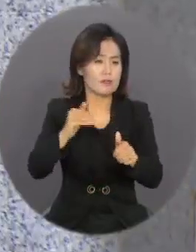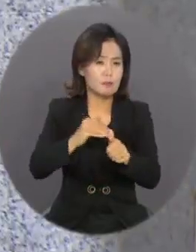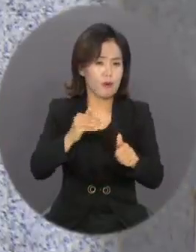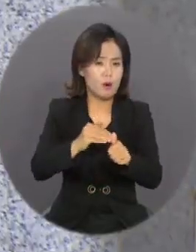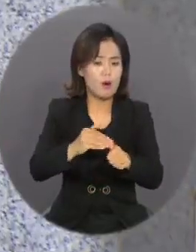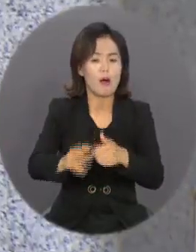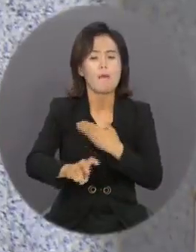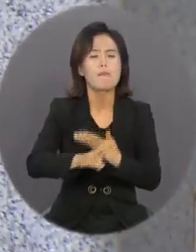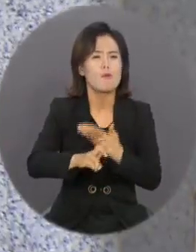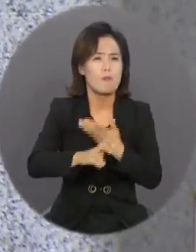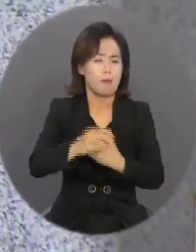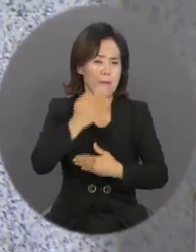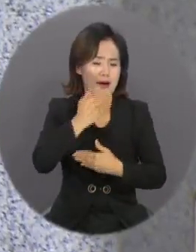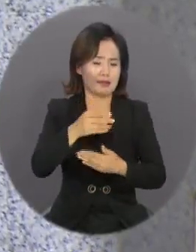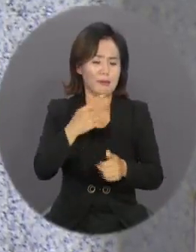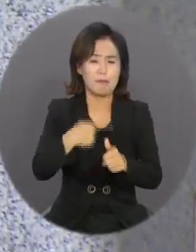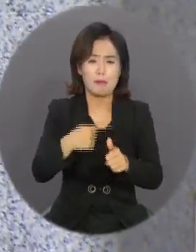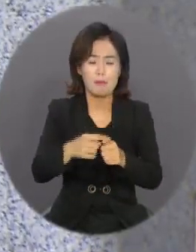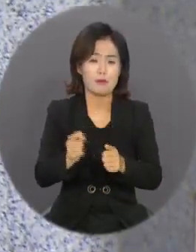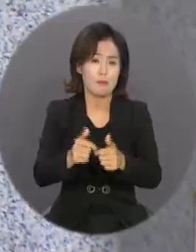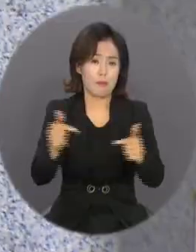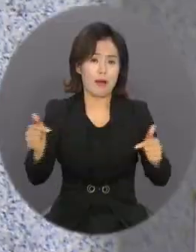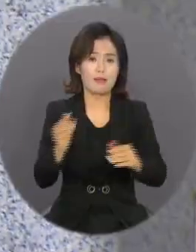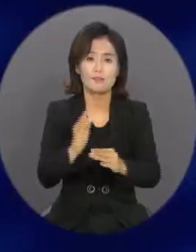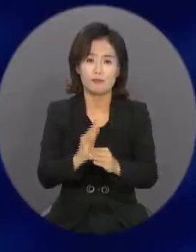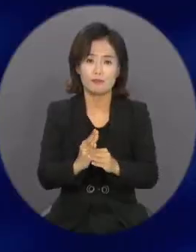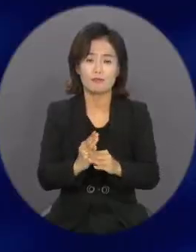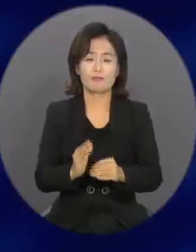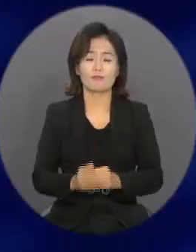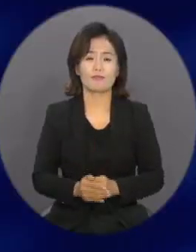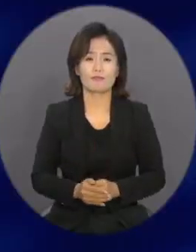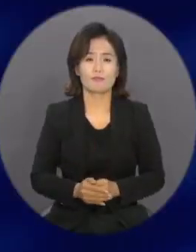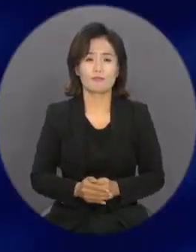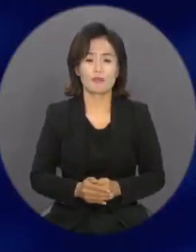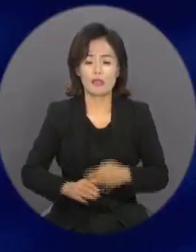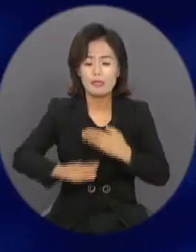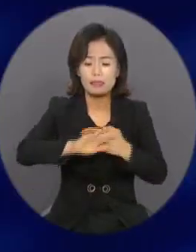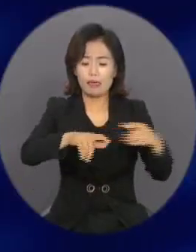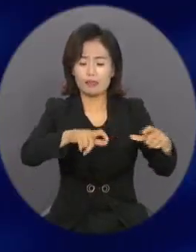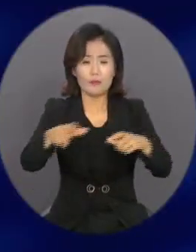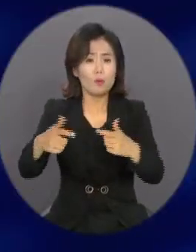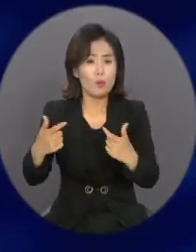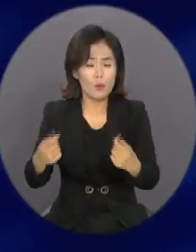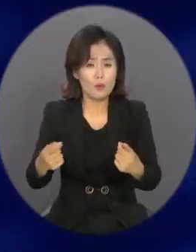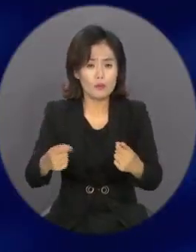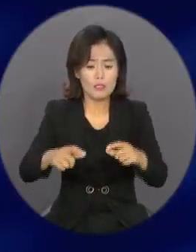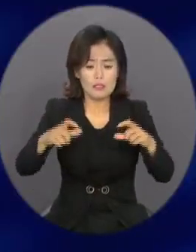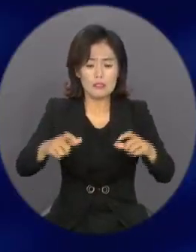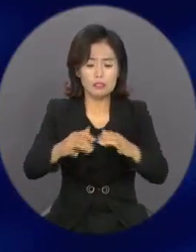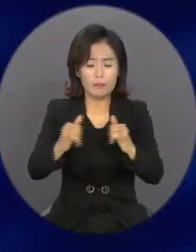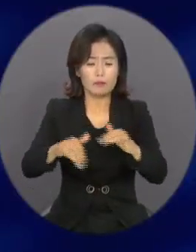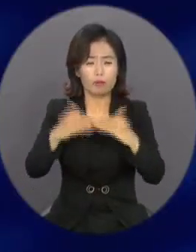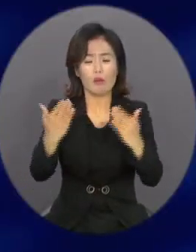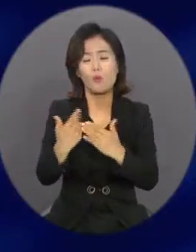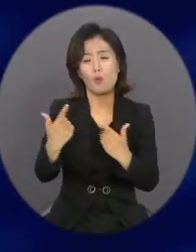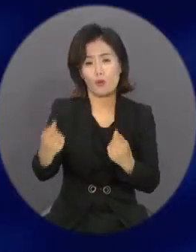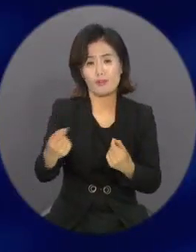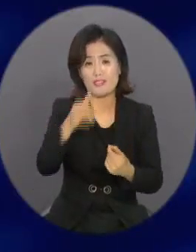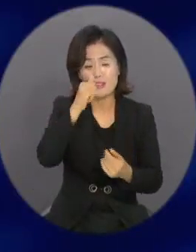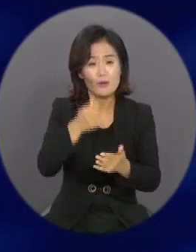위헌 소지가 될 수 있다는 비판도 끊이질 않고 있습니다. 다른 지역도 마찬가지로 거기 지역 주민들이 다 있고 하는 거기